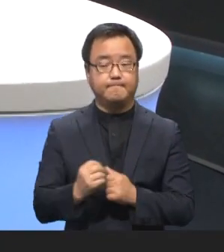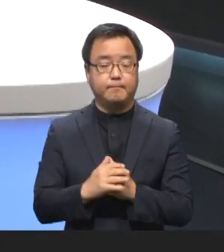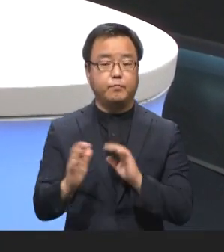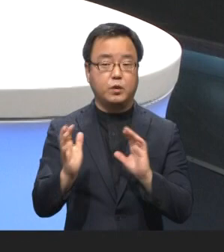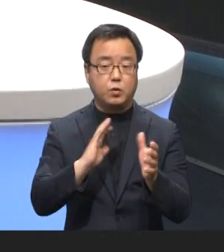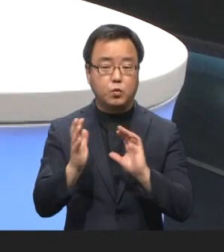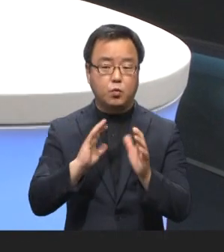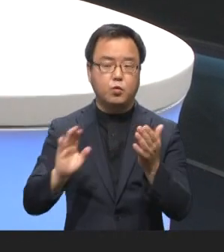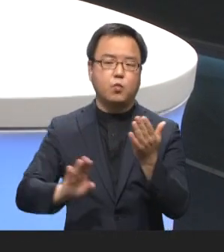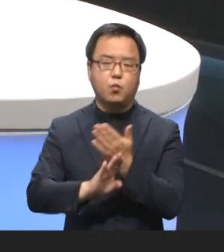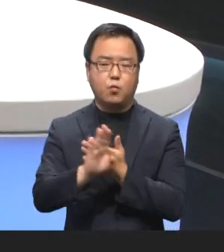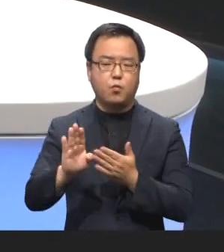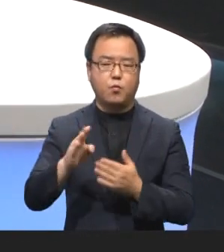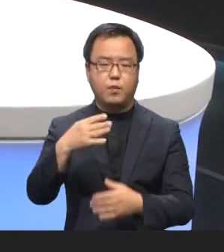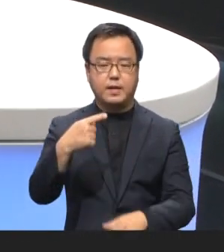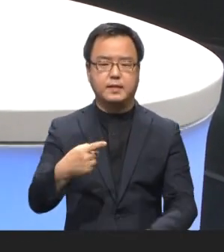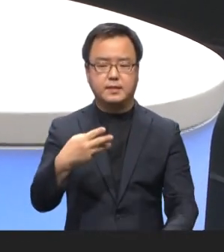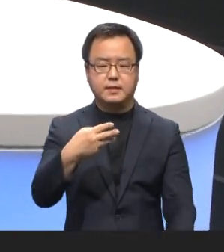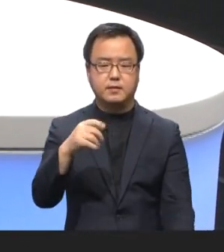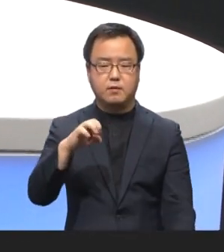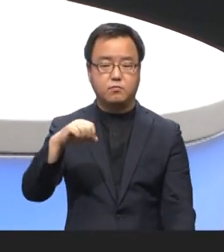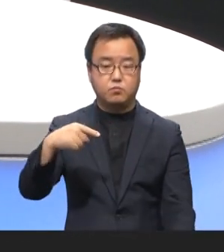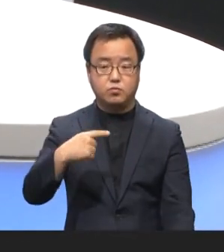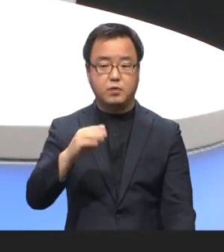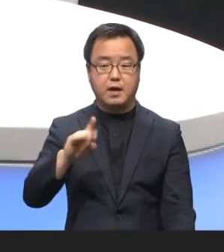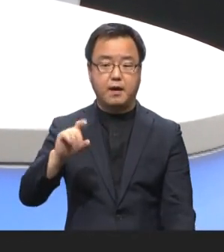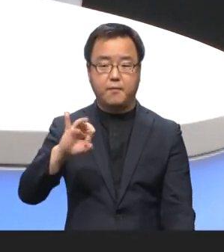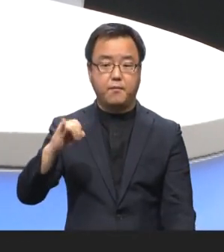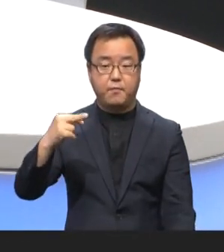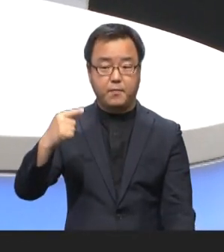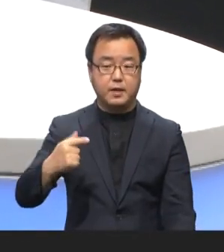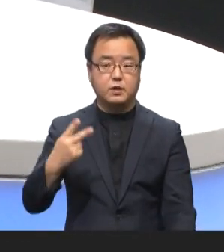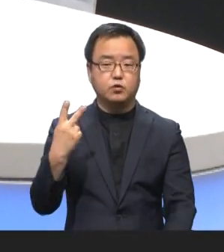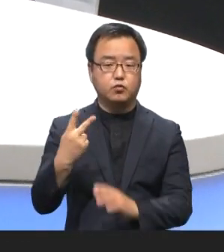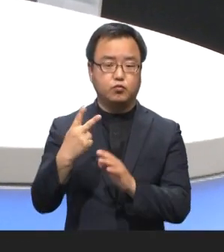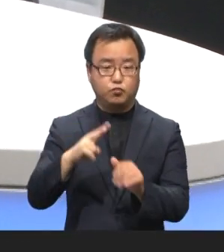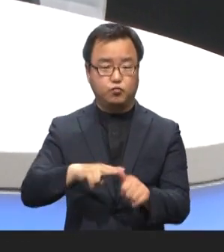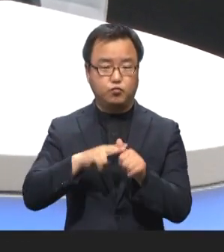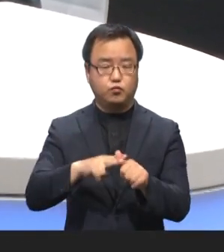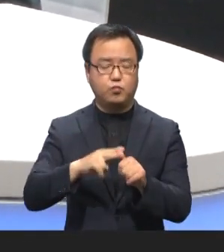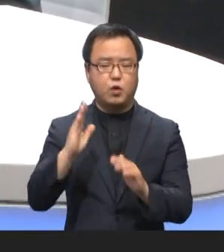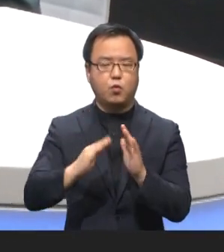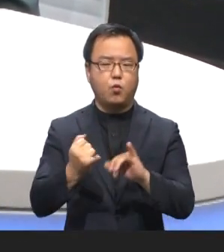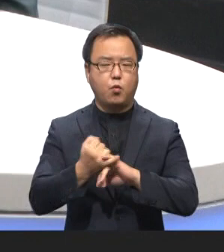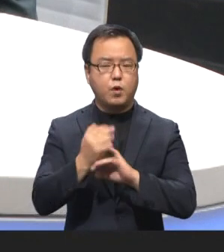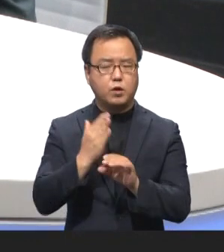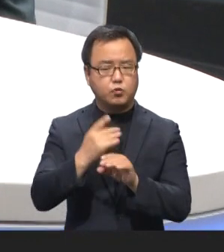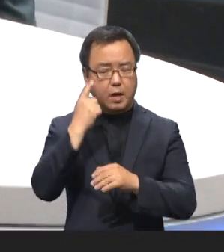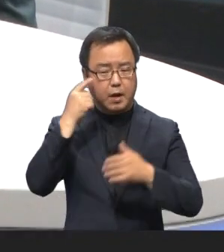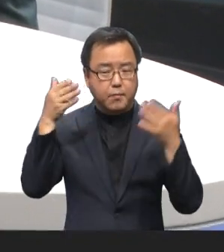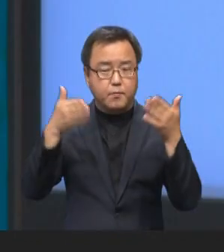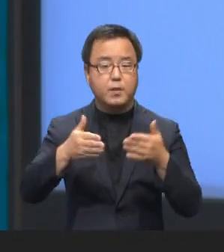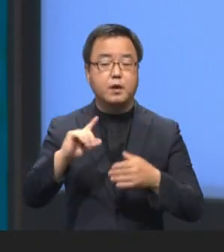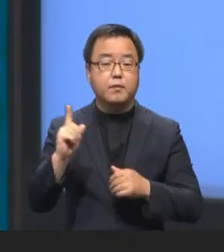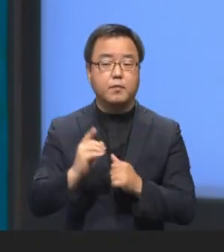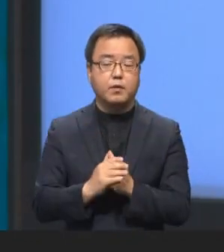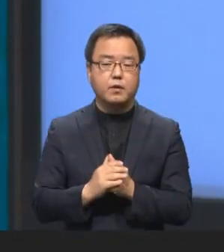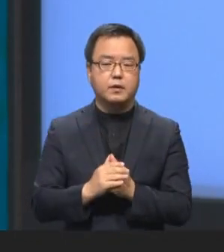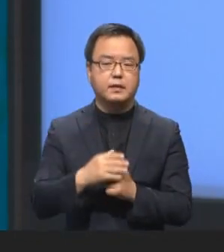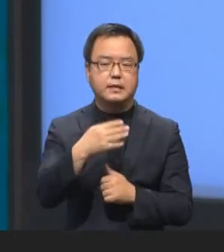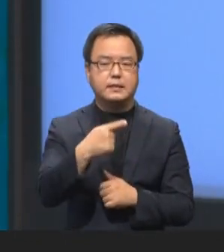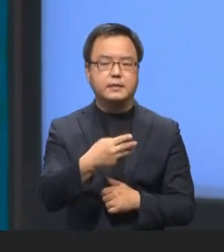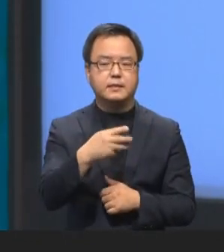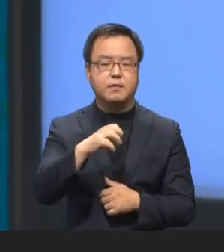외에도 트럼프와 바이든 이 두 후보의 교육 공약 중에 저희가 좀 눈여겨볼 만한 것들이 있을까요? 예, 트럼프 후보는 상대적으로